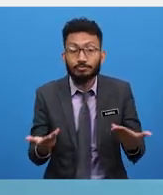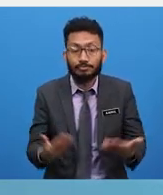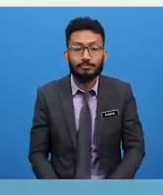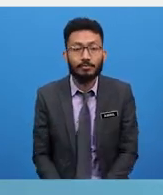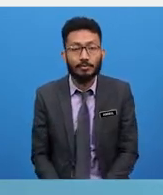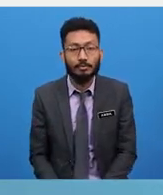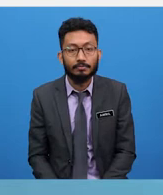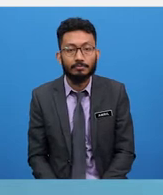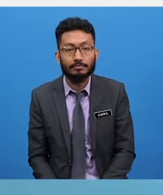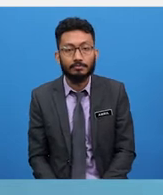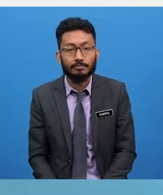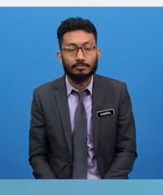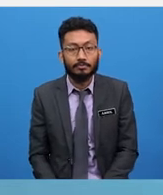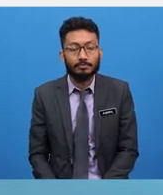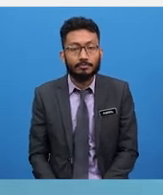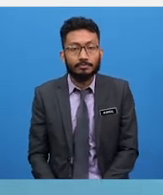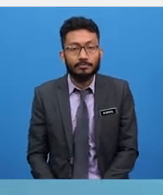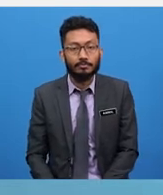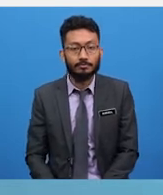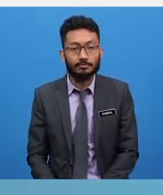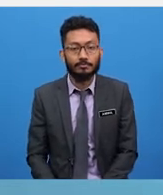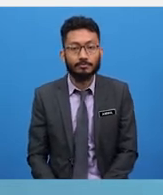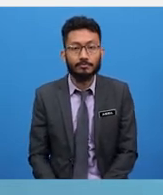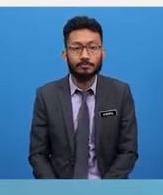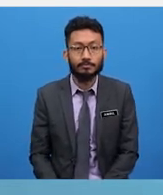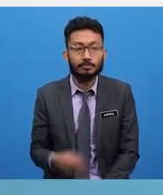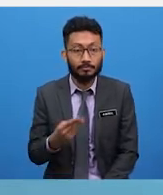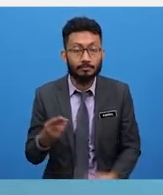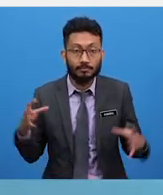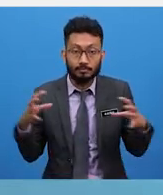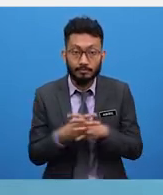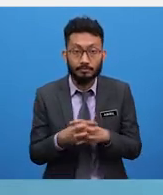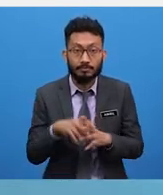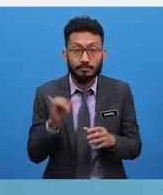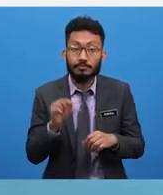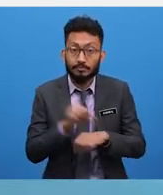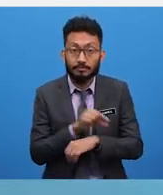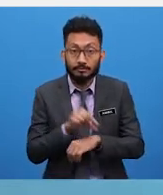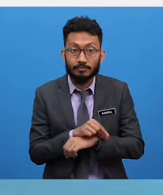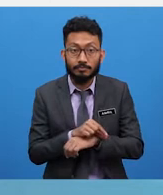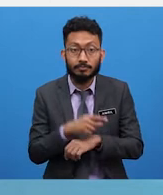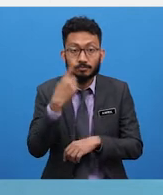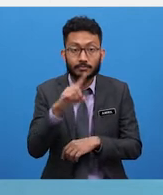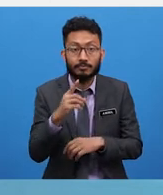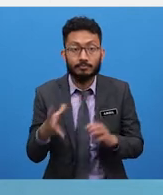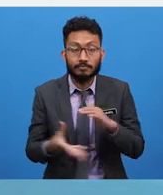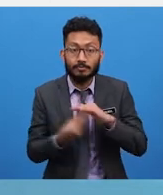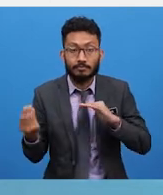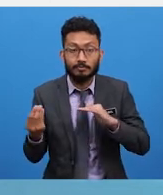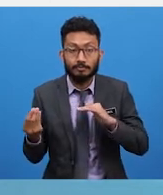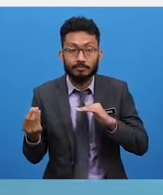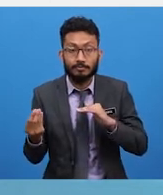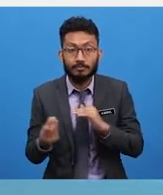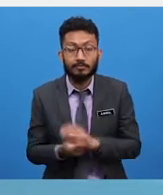Ya, betul. Bahan campuran yang digunakan untuk menghasilkan